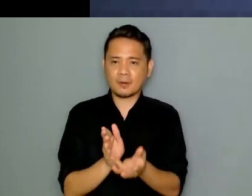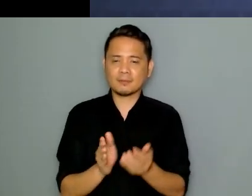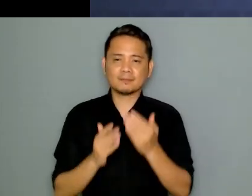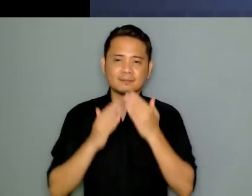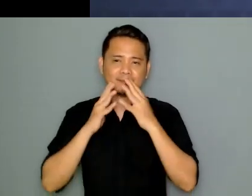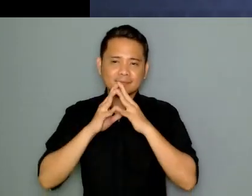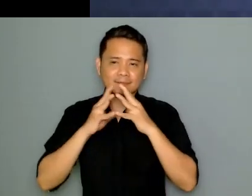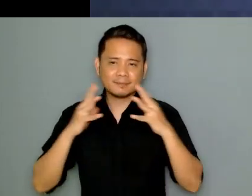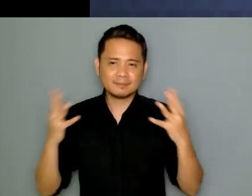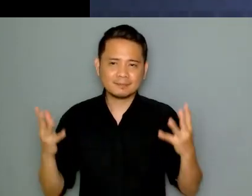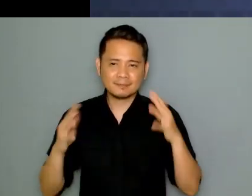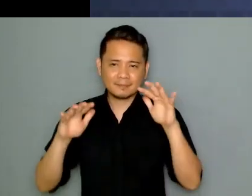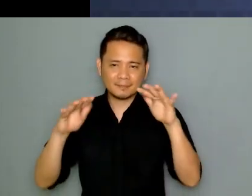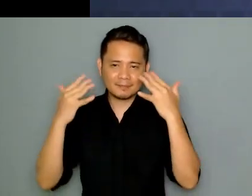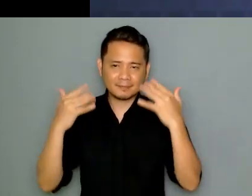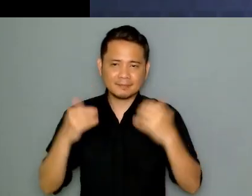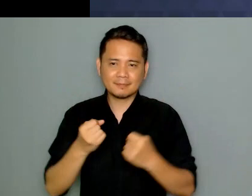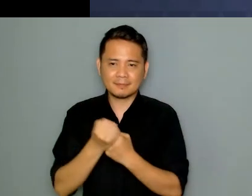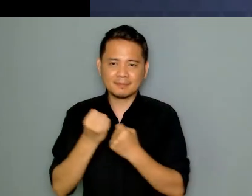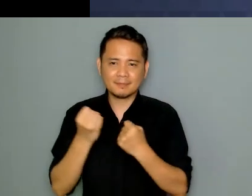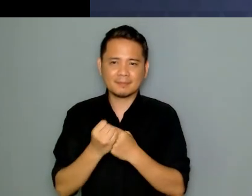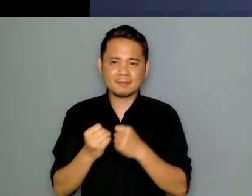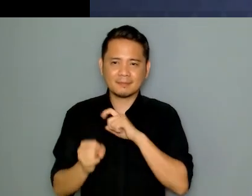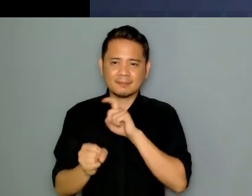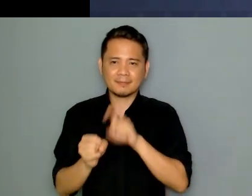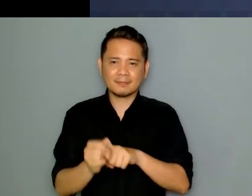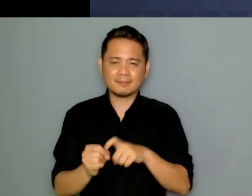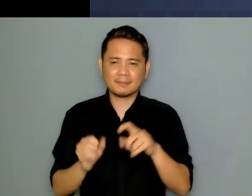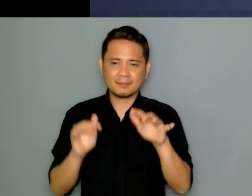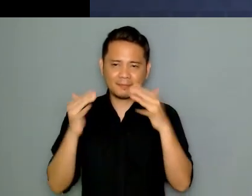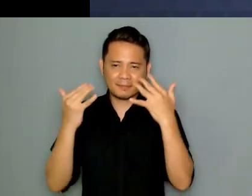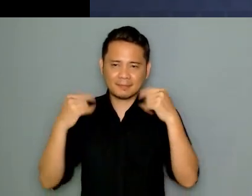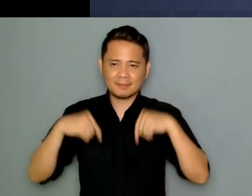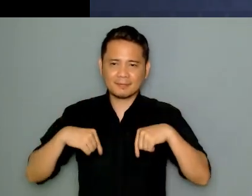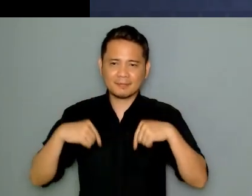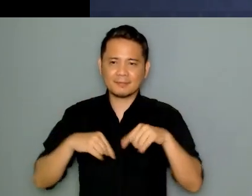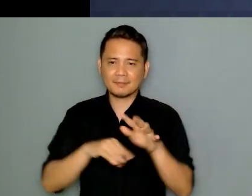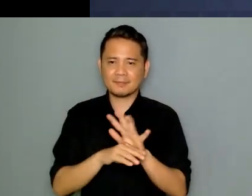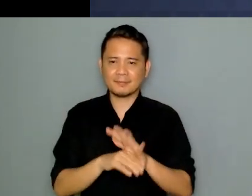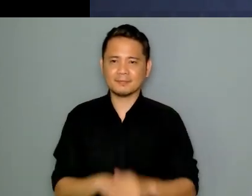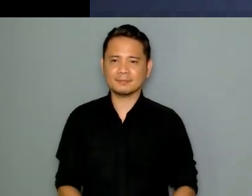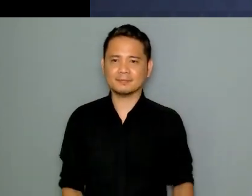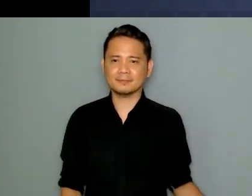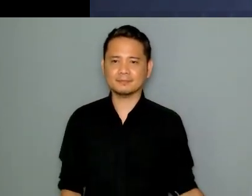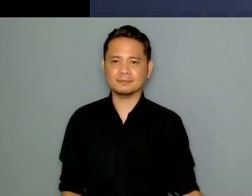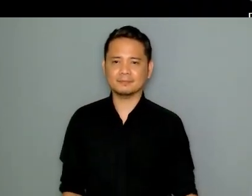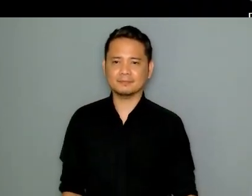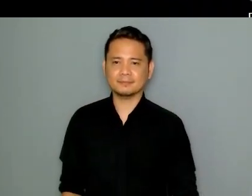salamat sa patuloy na pagsubaybay, pagsuporta at panonood ng ating mga videos.